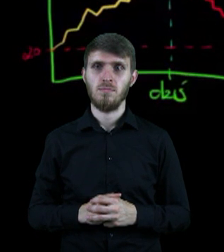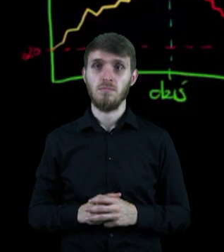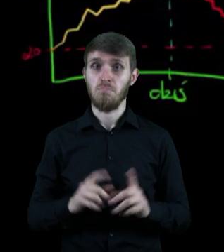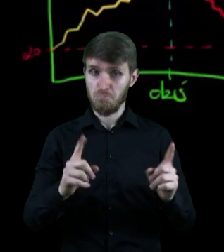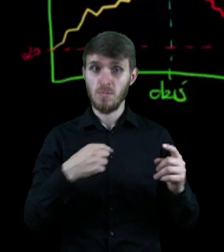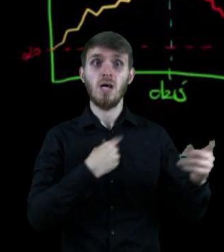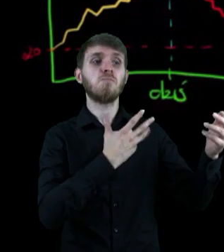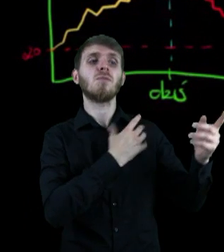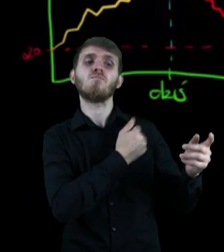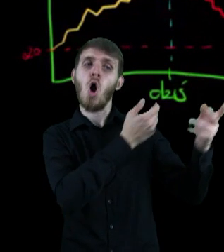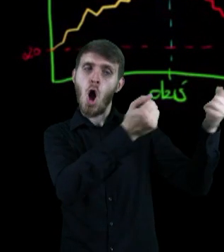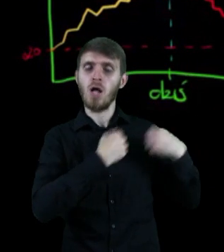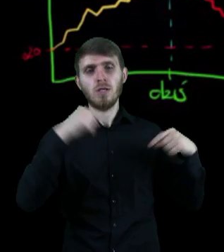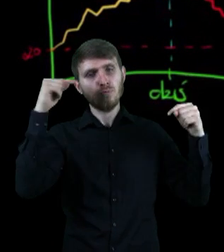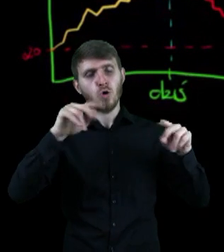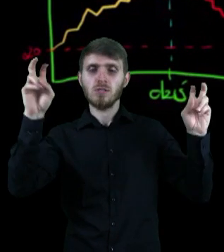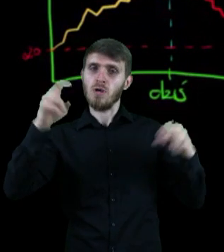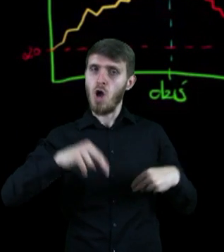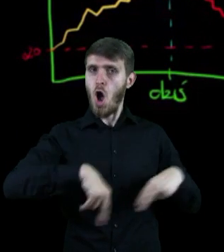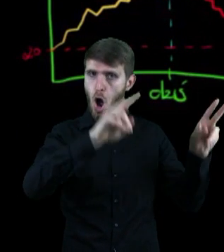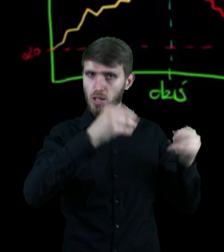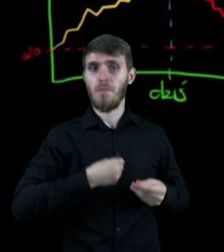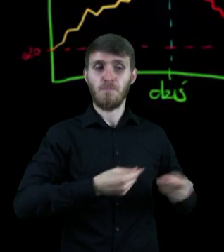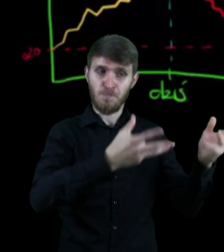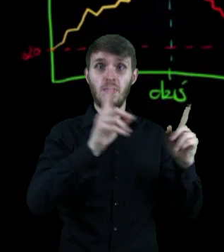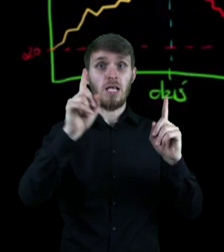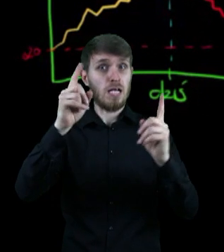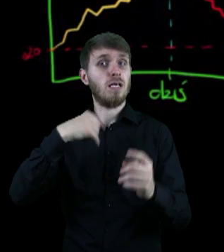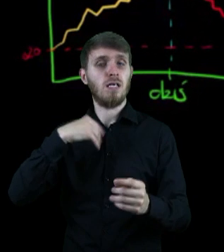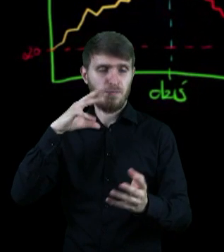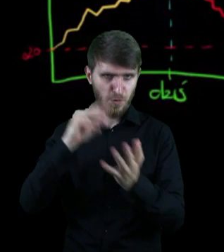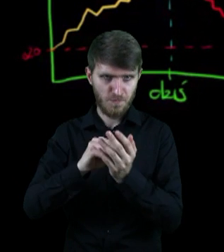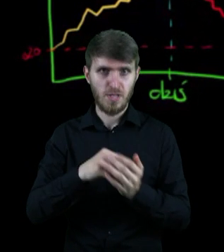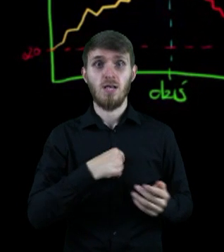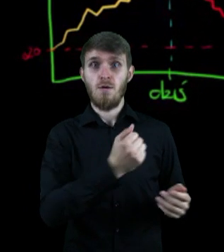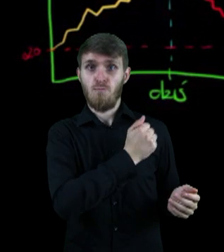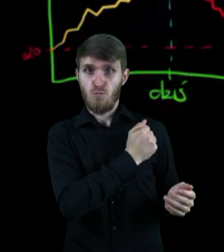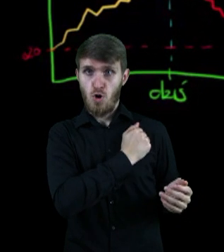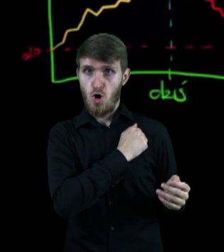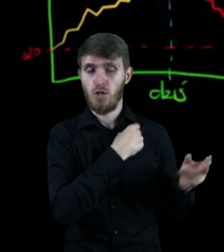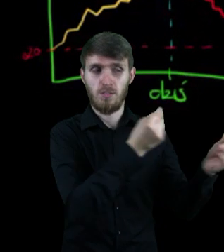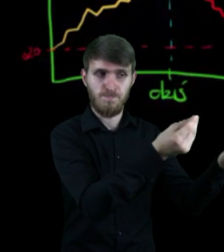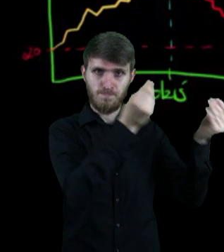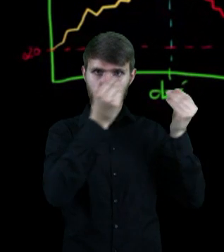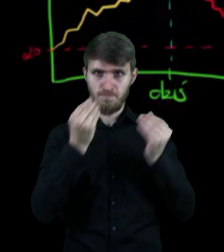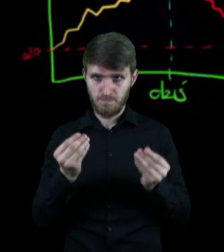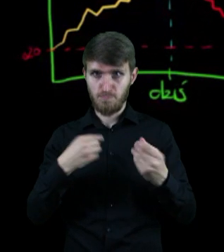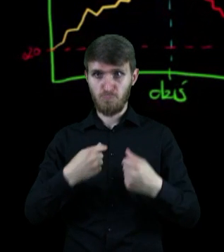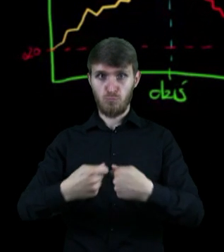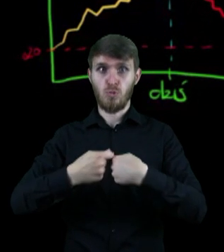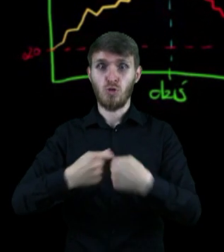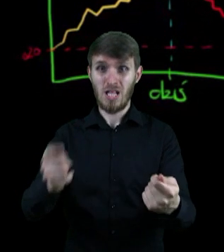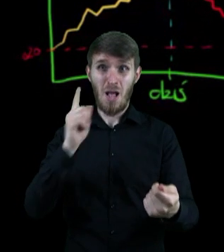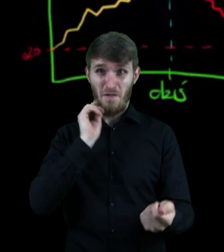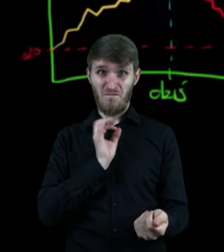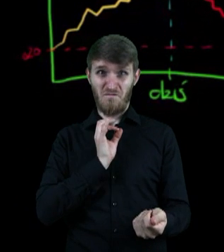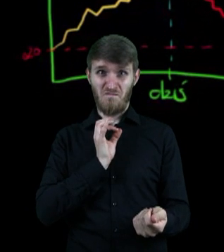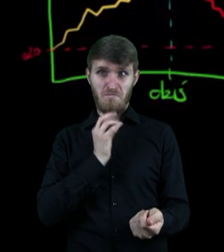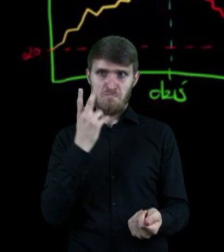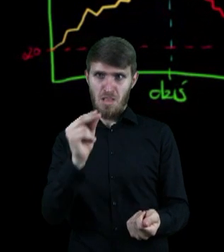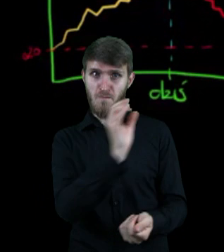Czyli rozliczacie się ze swoim domem maklerskim, oddając akcje, które żeście pożyczyli.